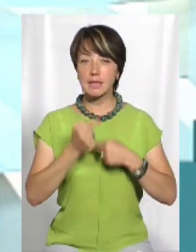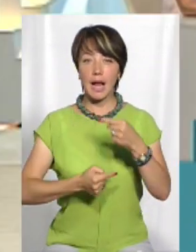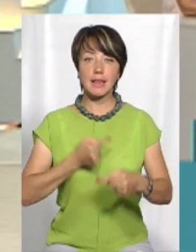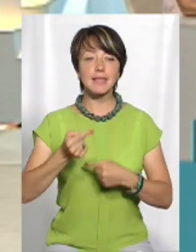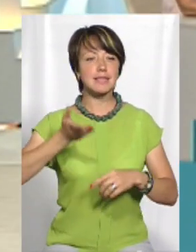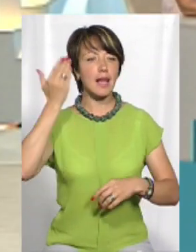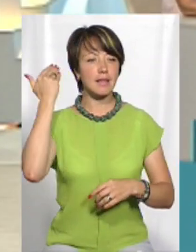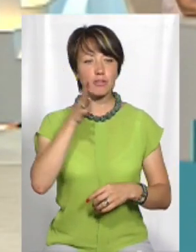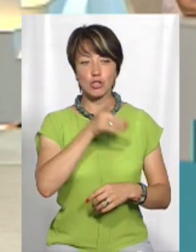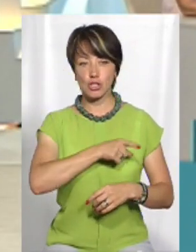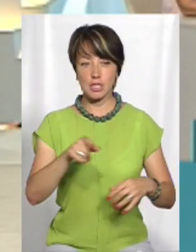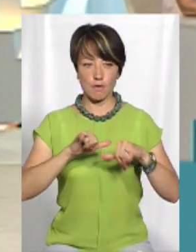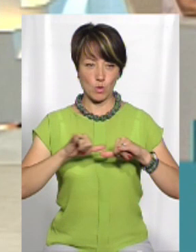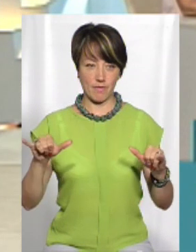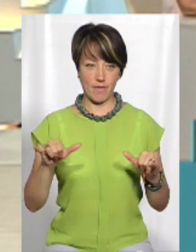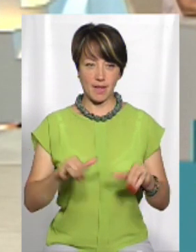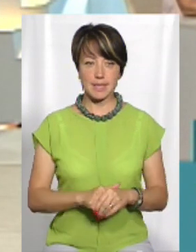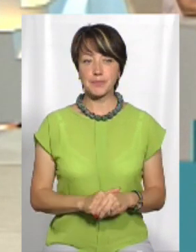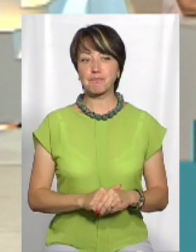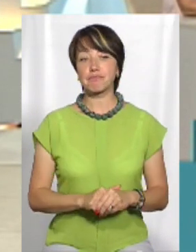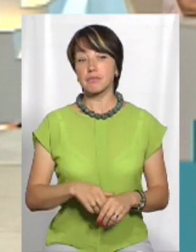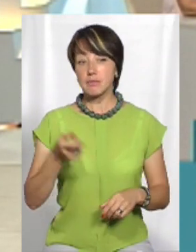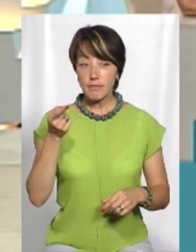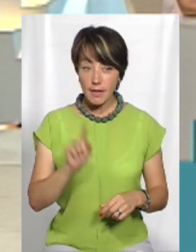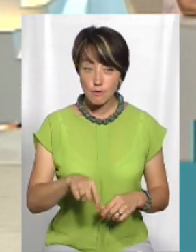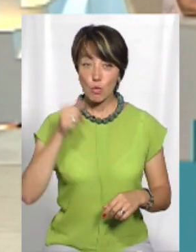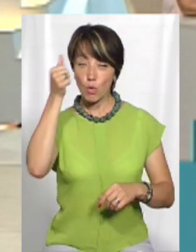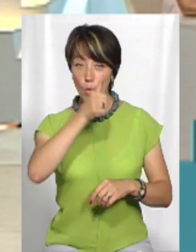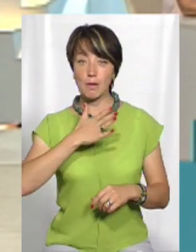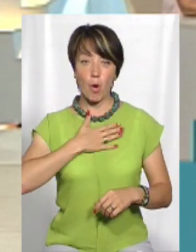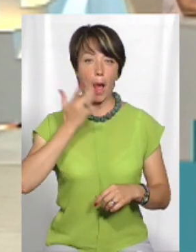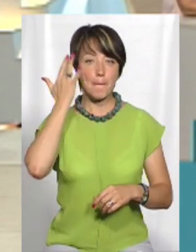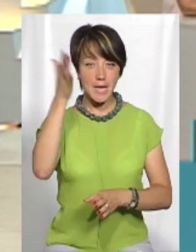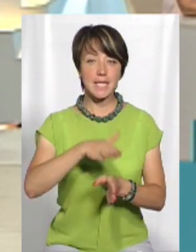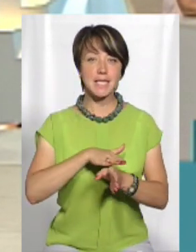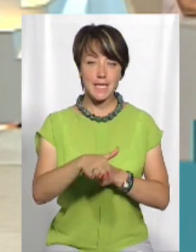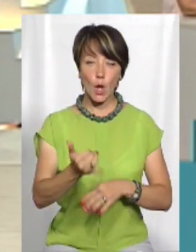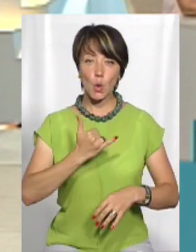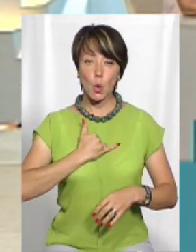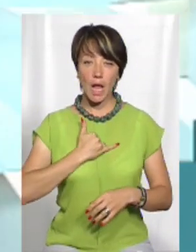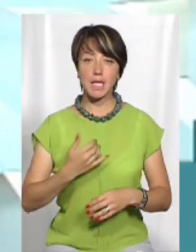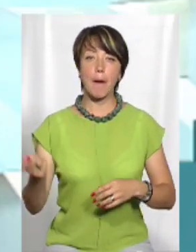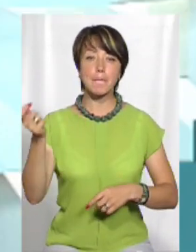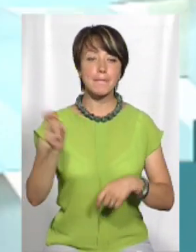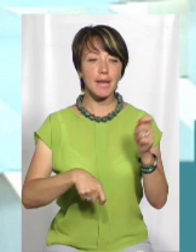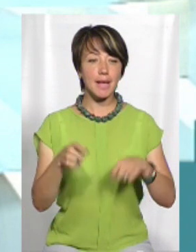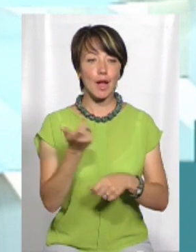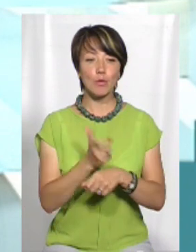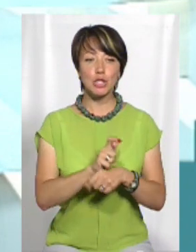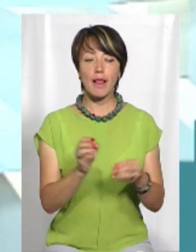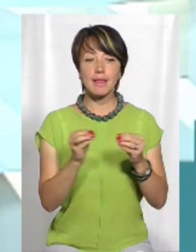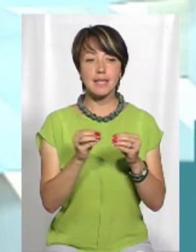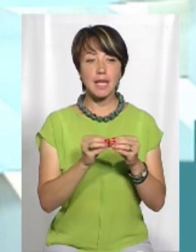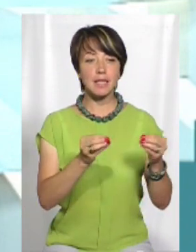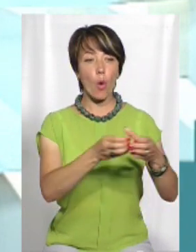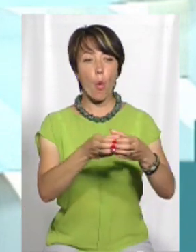традиція з найдавніших часів розвивалася. І в цьому році ця мрія моя здійснилася, і до нас приїхало більше 10